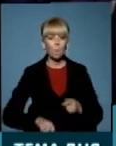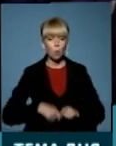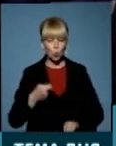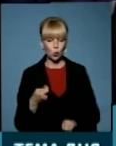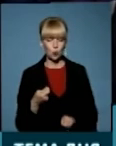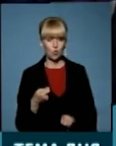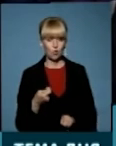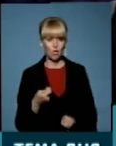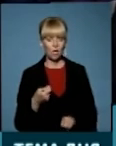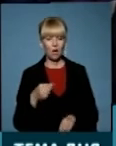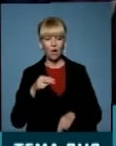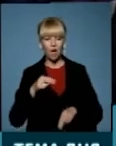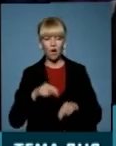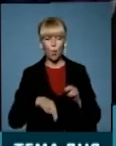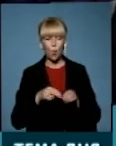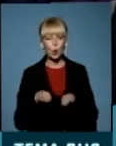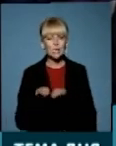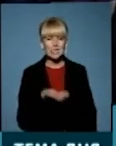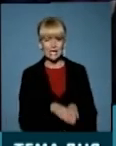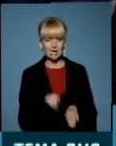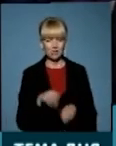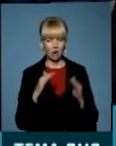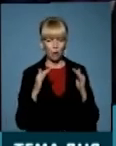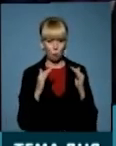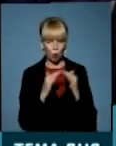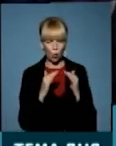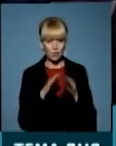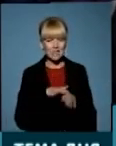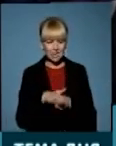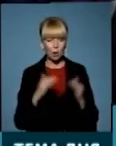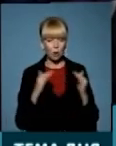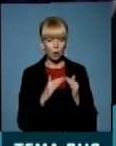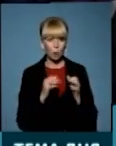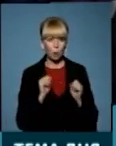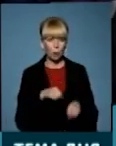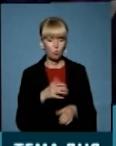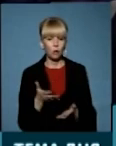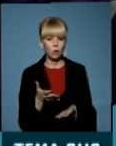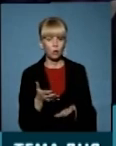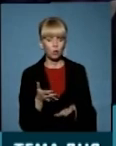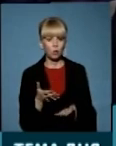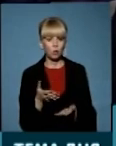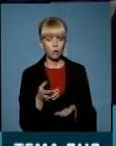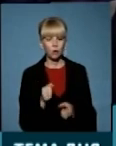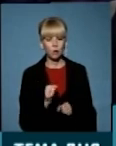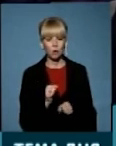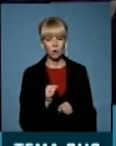порушувати конструктивну цілісність даного будинку, ну то напевно, що не можна там дітей